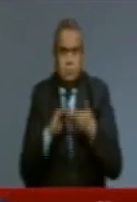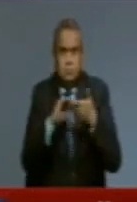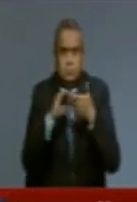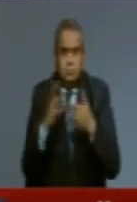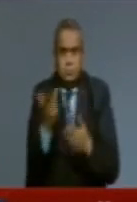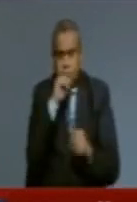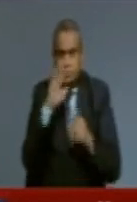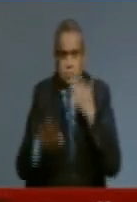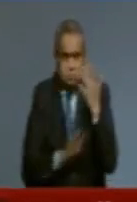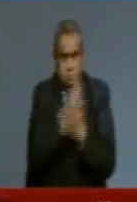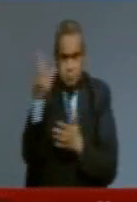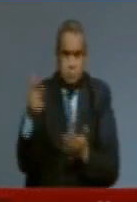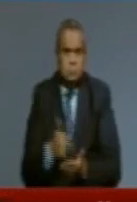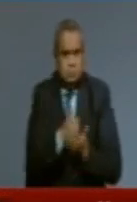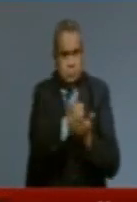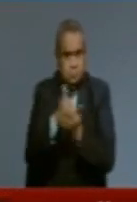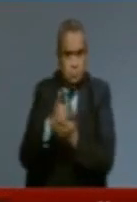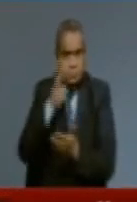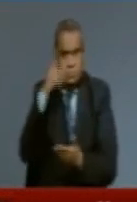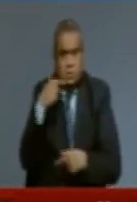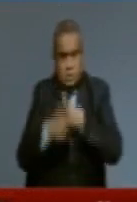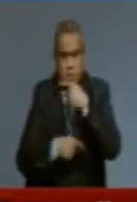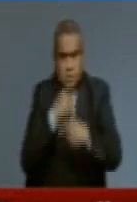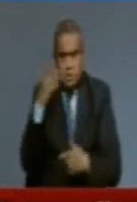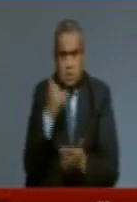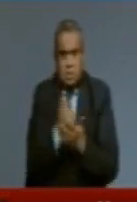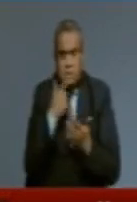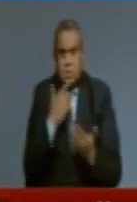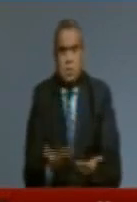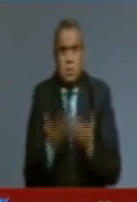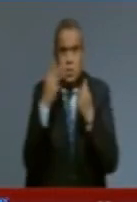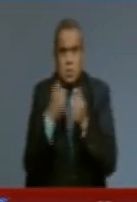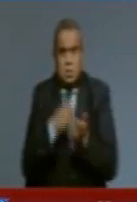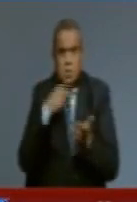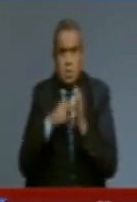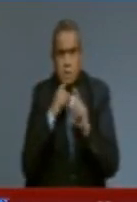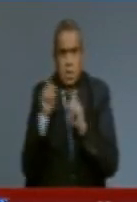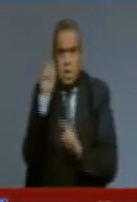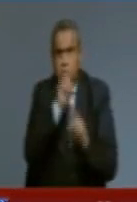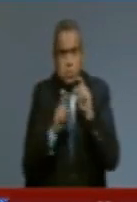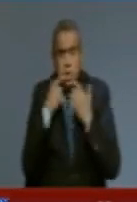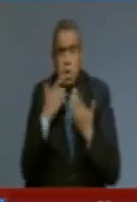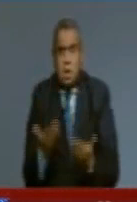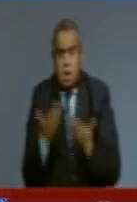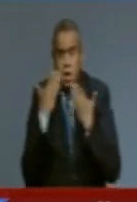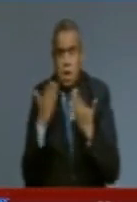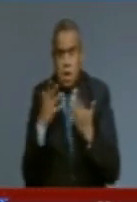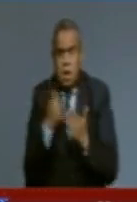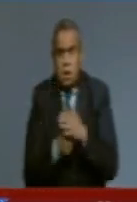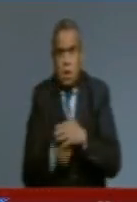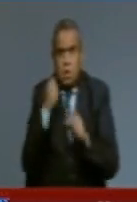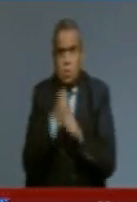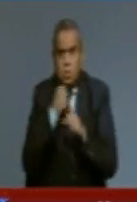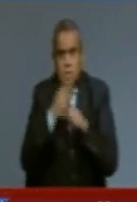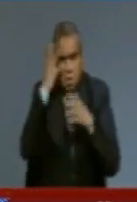يعانون. فنحن نتضرع إلى الله، نسأل ربنا بالرفاهية والبركة